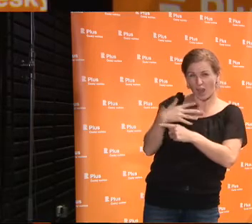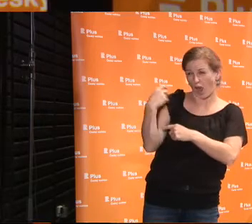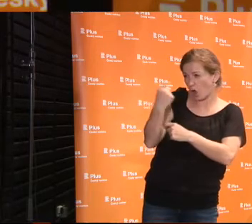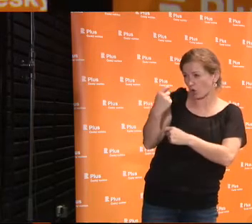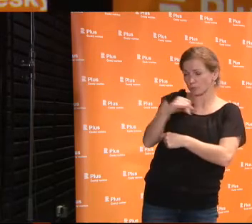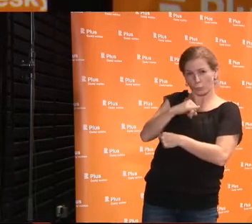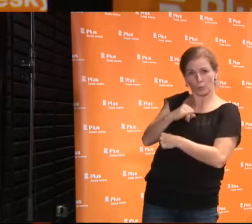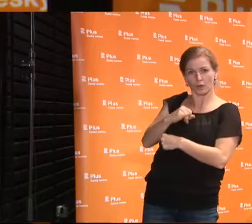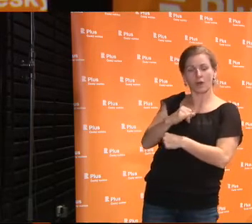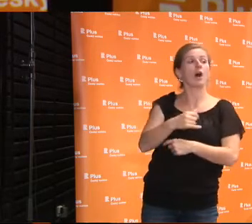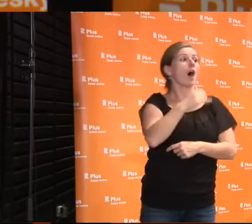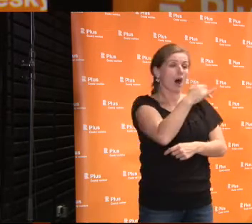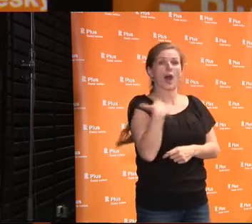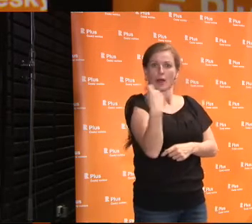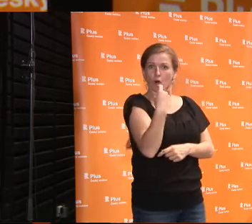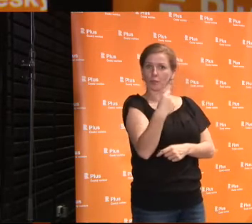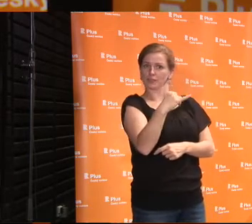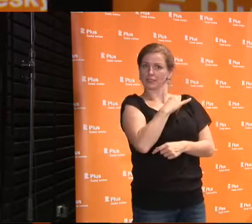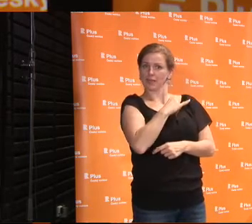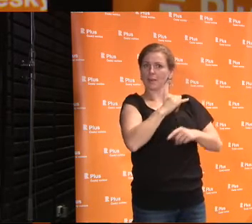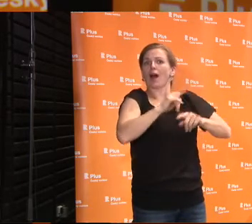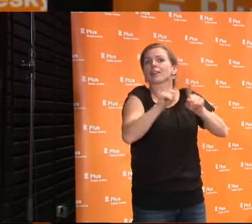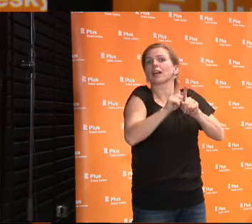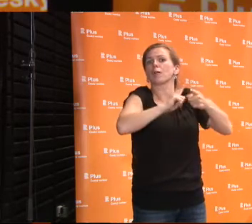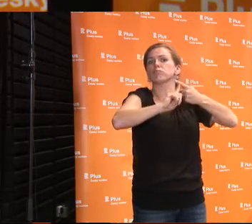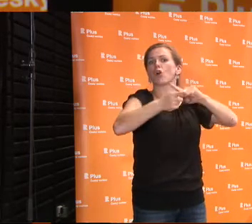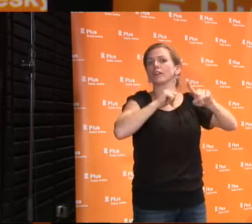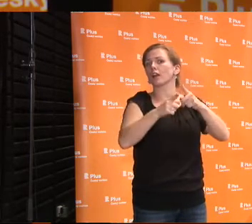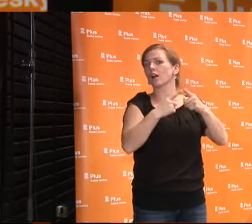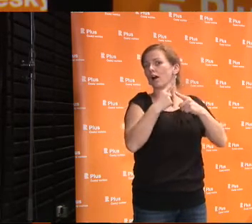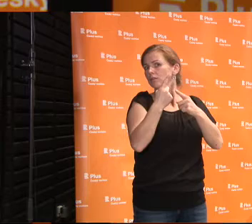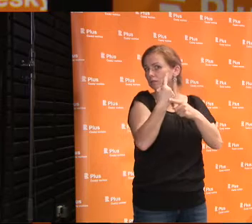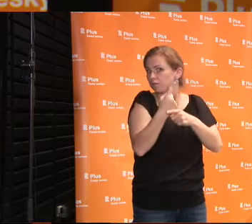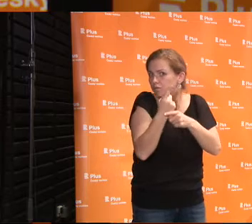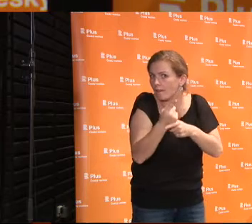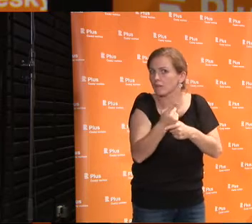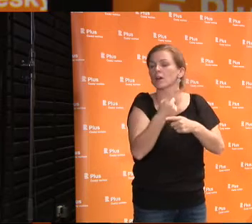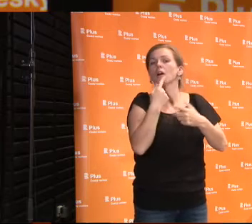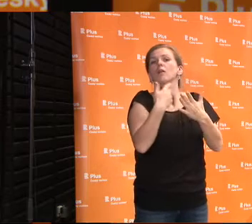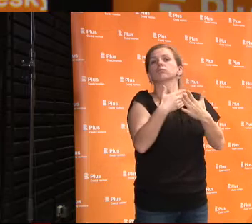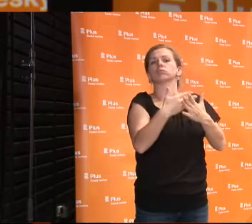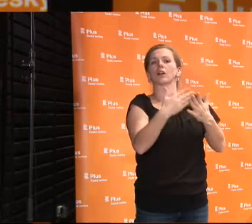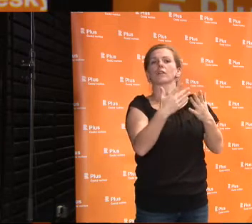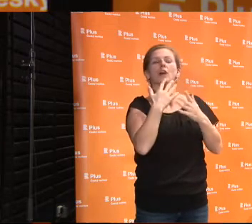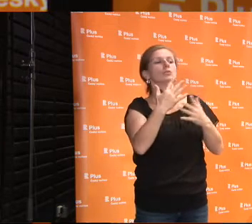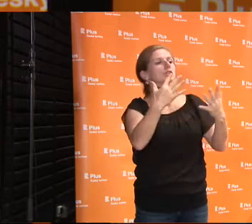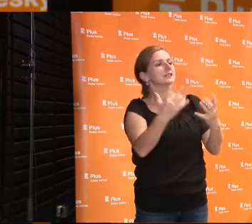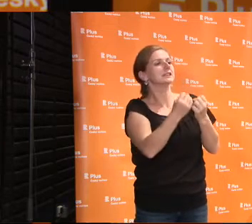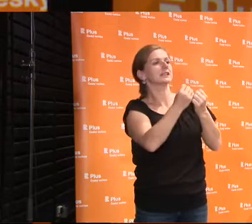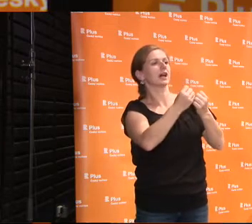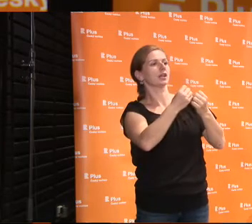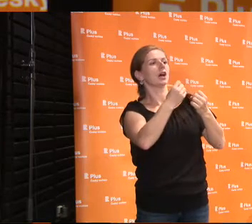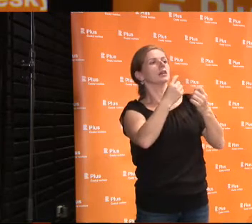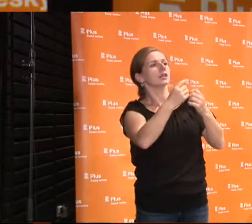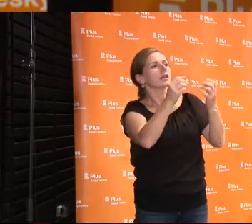k politickým zájmům. Prostě ta schopnost koncentrovat data, využívat velká data, získávat kontrolu,